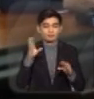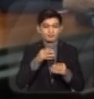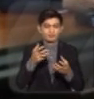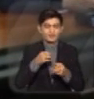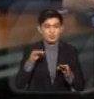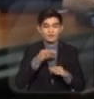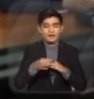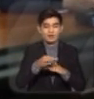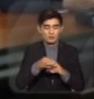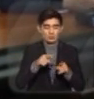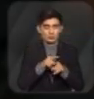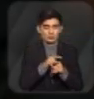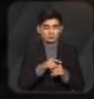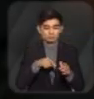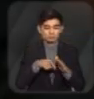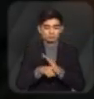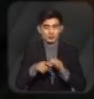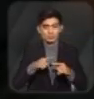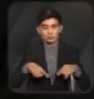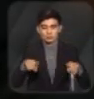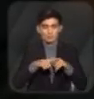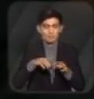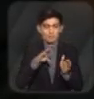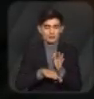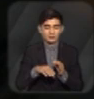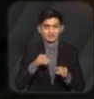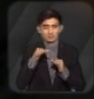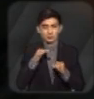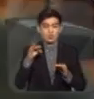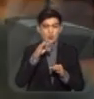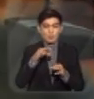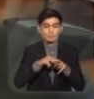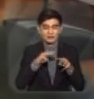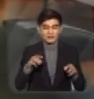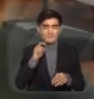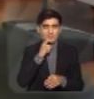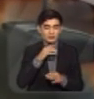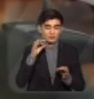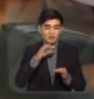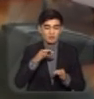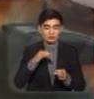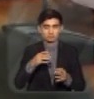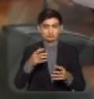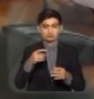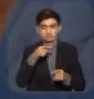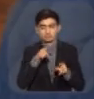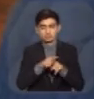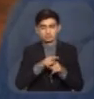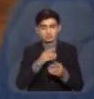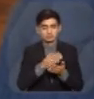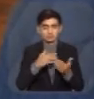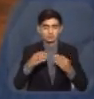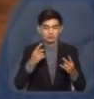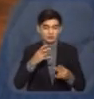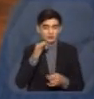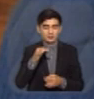региона считают что без круглого стола с требованием разъяснений от министерства финансов не обойтись ведомство должно четко